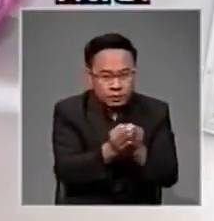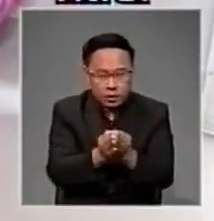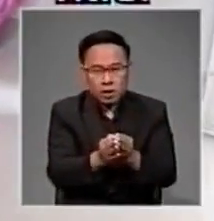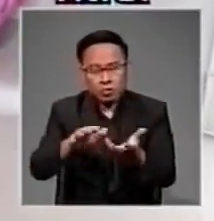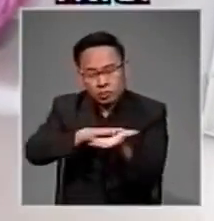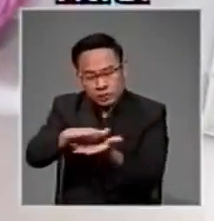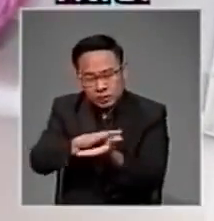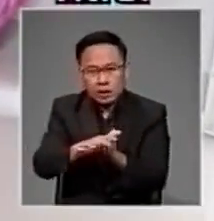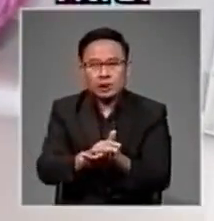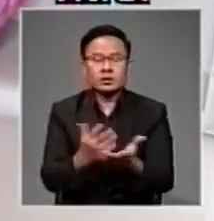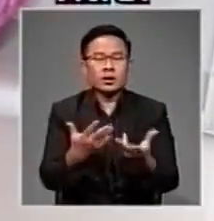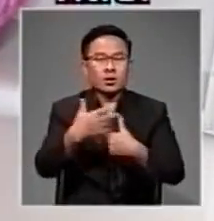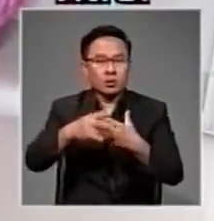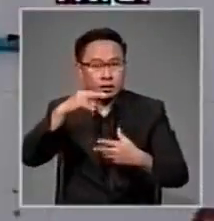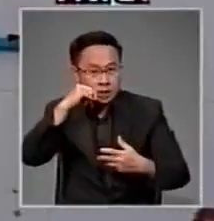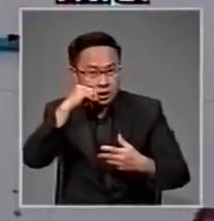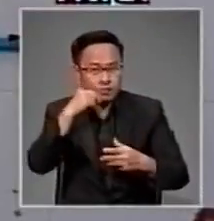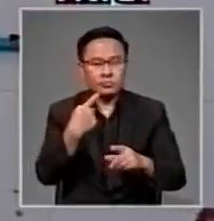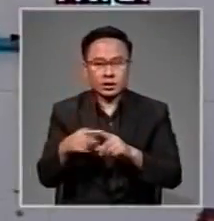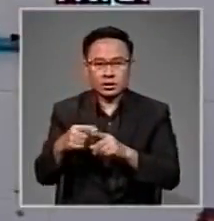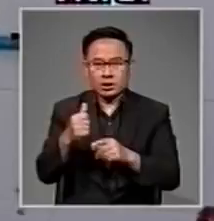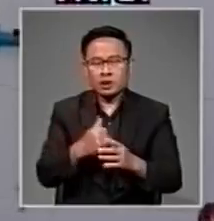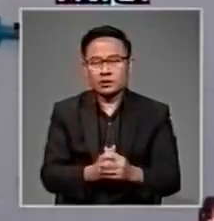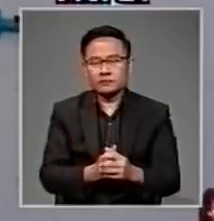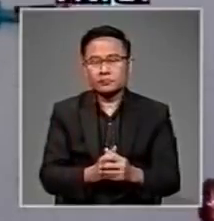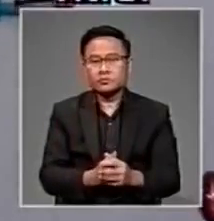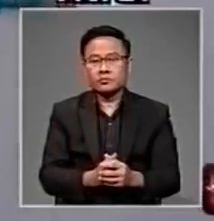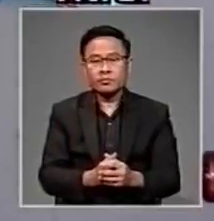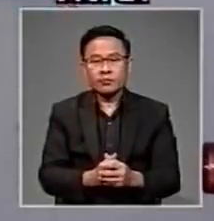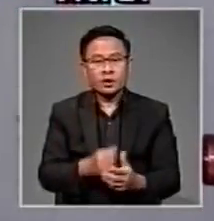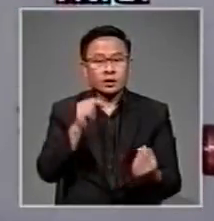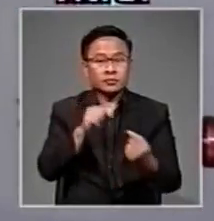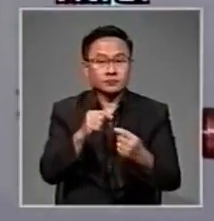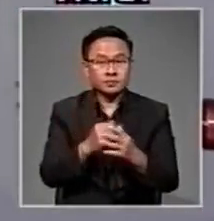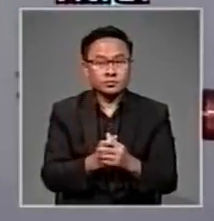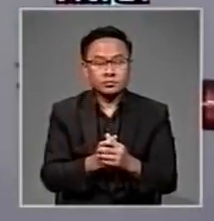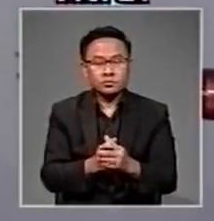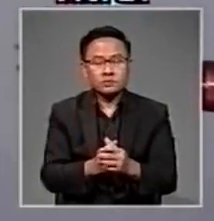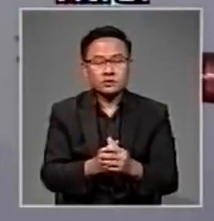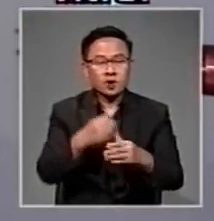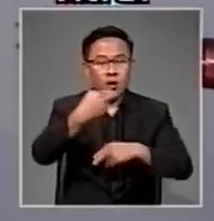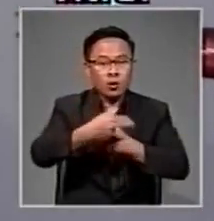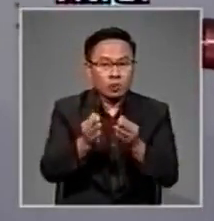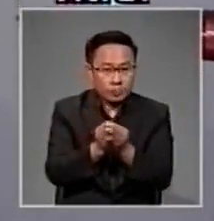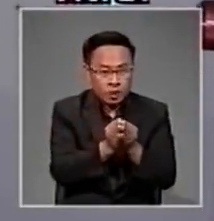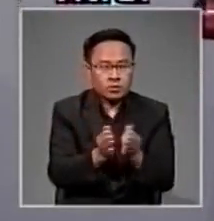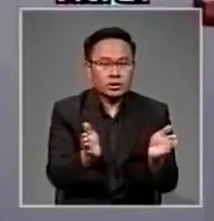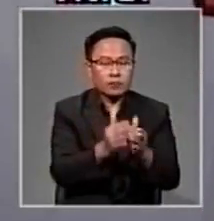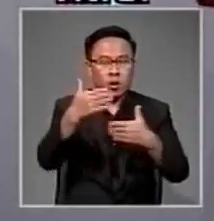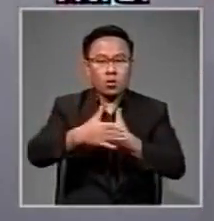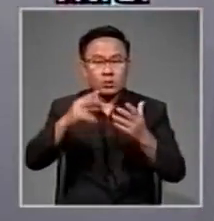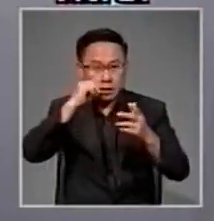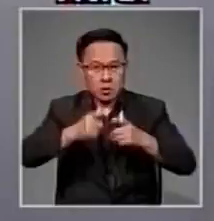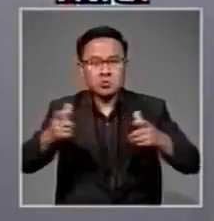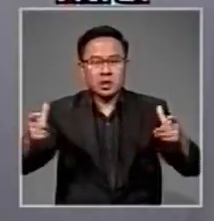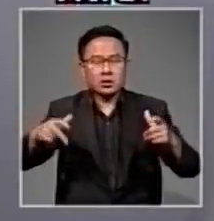อย่างนี้ชั้นล่าง เราก็จะมีซิงค์ล้างจาน ห้องทำครัวครับแล้วส่วนของครัวเรื่องของห้องน้ำแต่ของเราเนี่ยคือส่วน